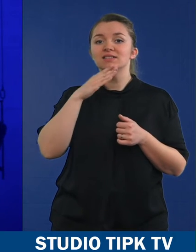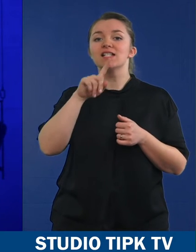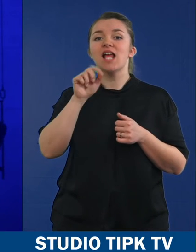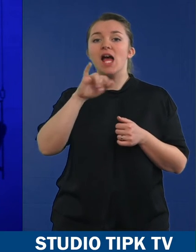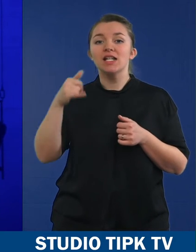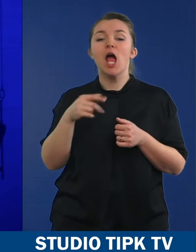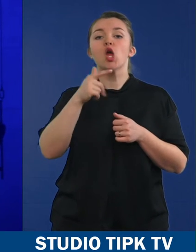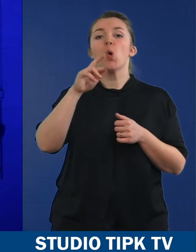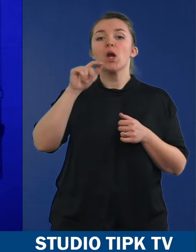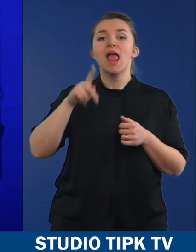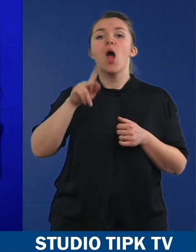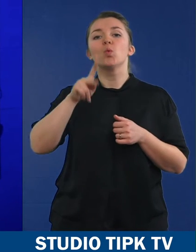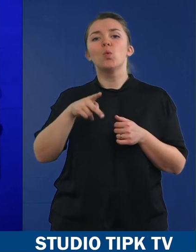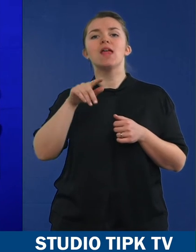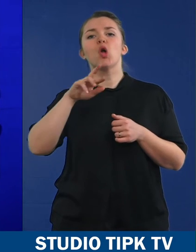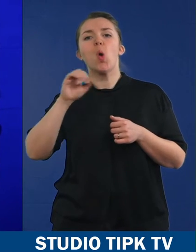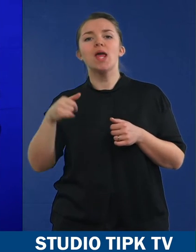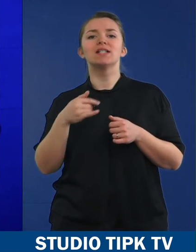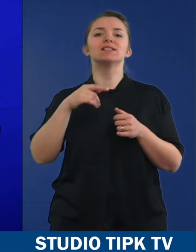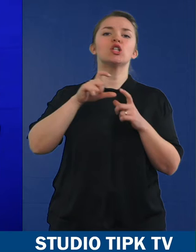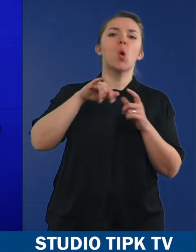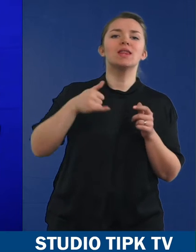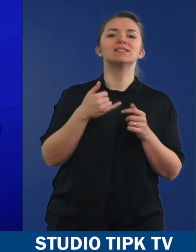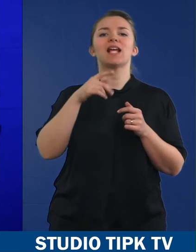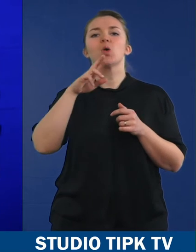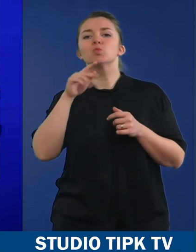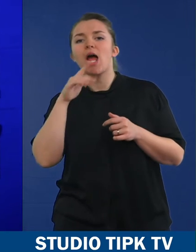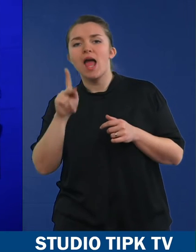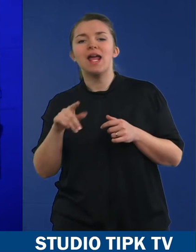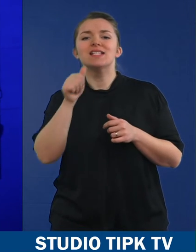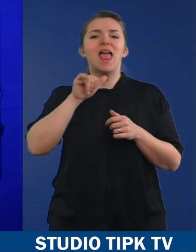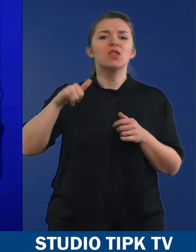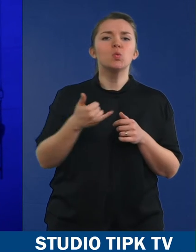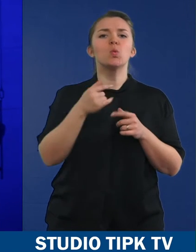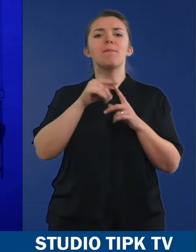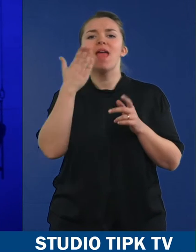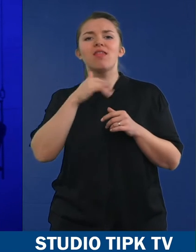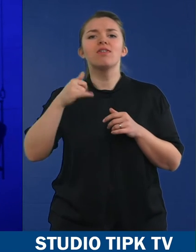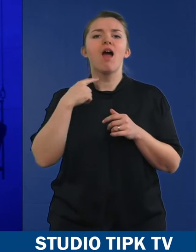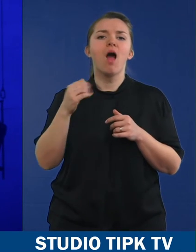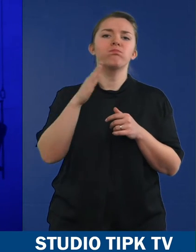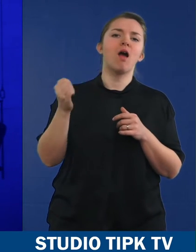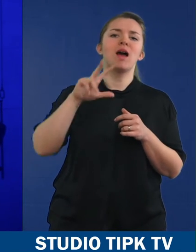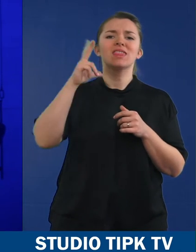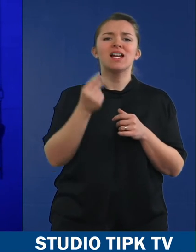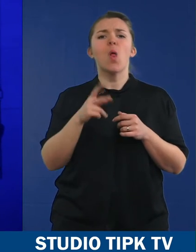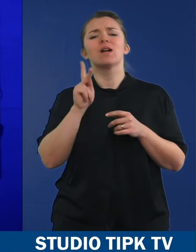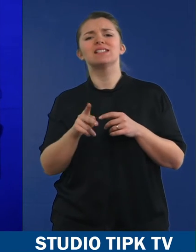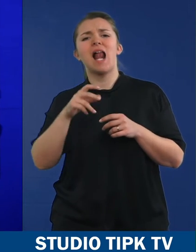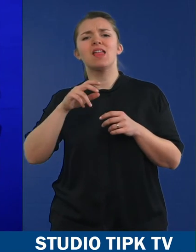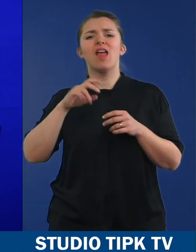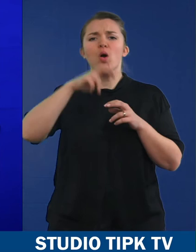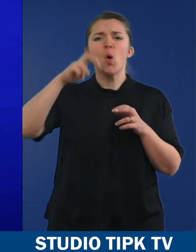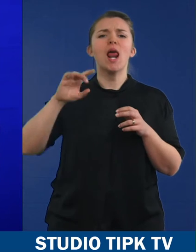In Kurent. In rojenice, sojenice, rusalke. Zeleni Juri, Pehta, Jaga Baba. Triglav, Kristalna gora,